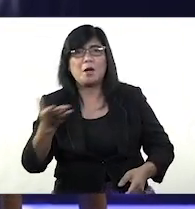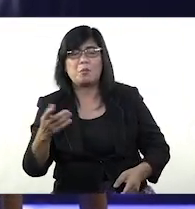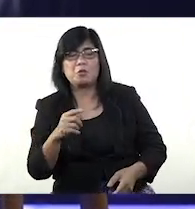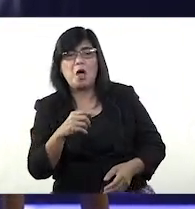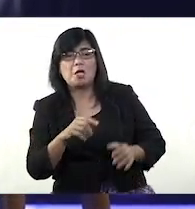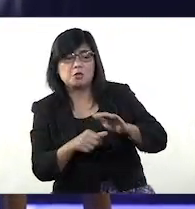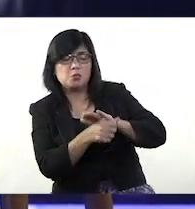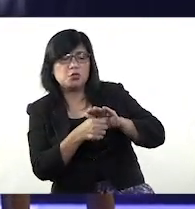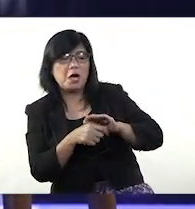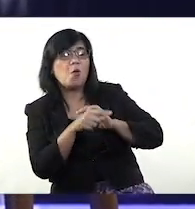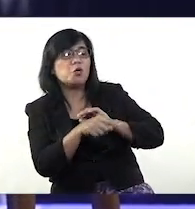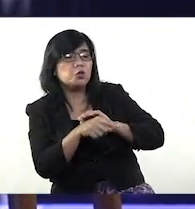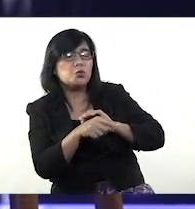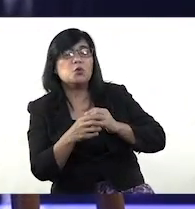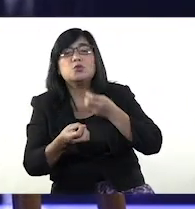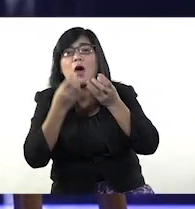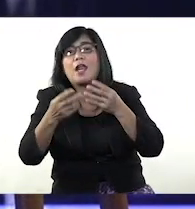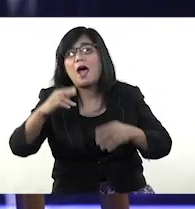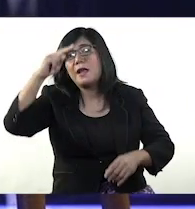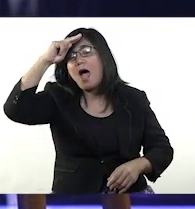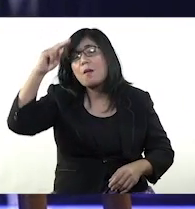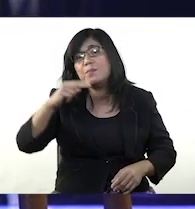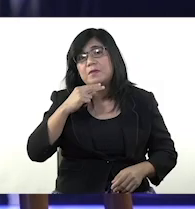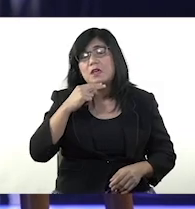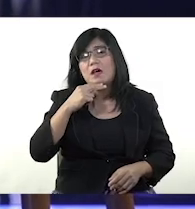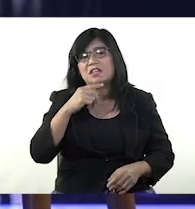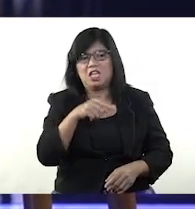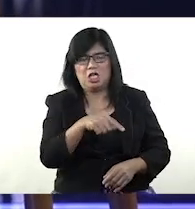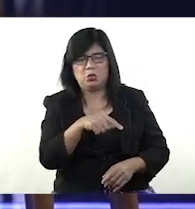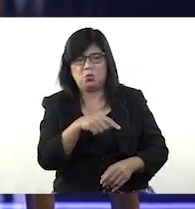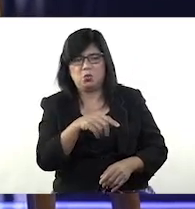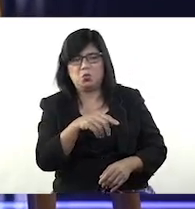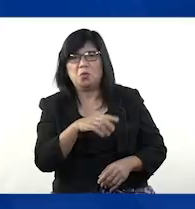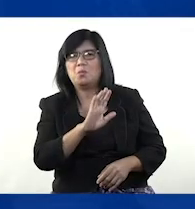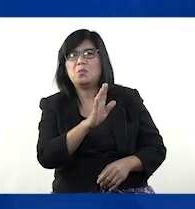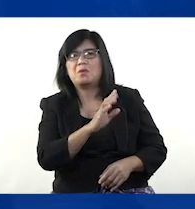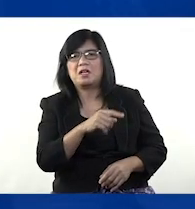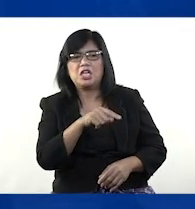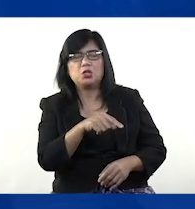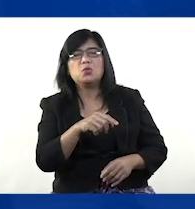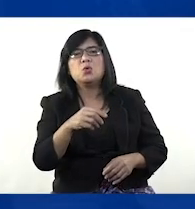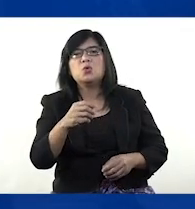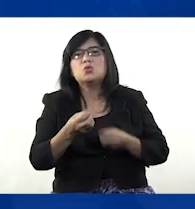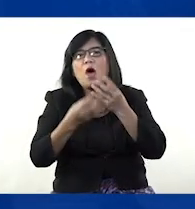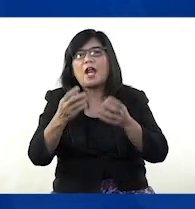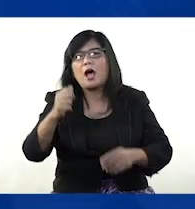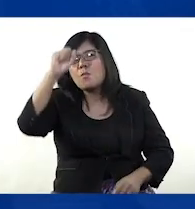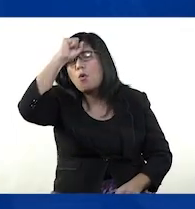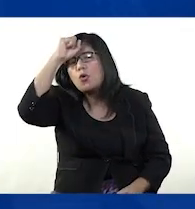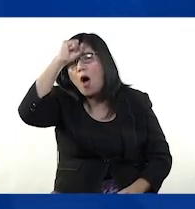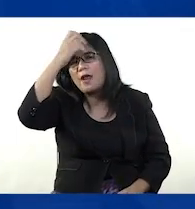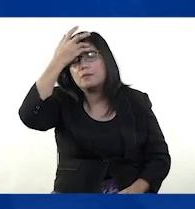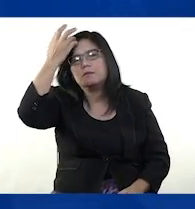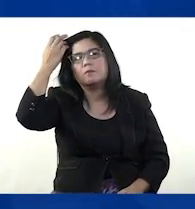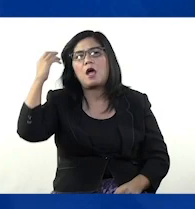kenabian bukan suara kenabian kadangkala suara kebodohan saudara karena kita nggak ngerti Alkitab Alkitab bilang barangsiapa